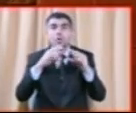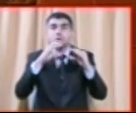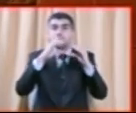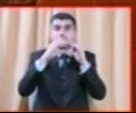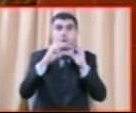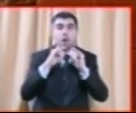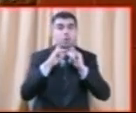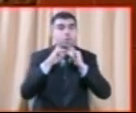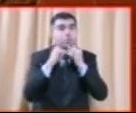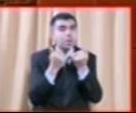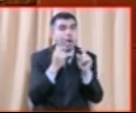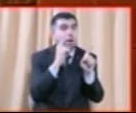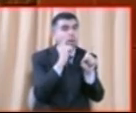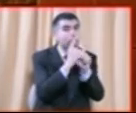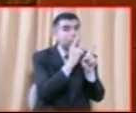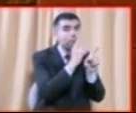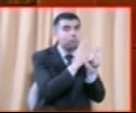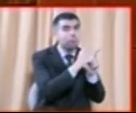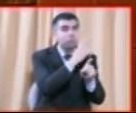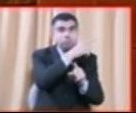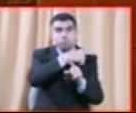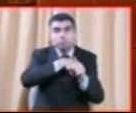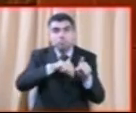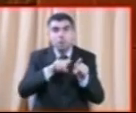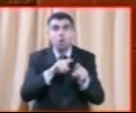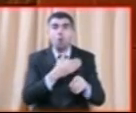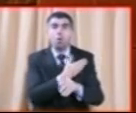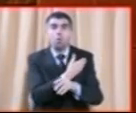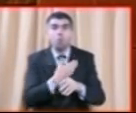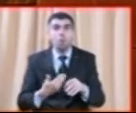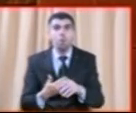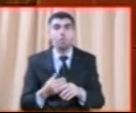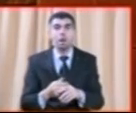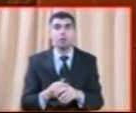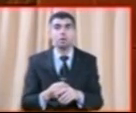الواسع، والحكومة كذلك ليست يعني